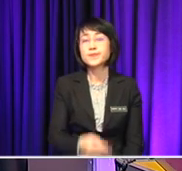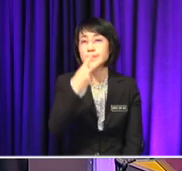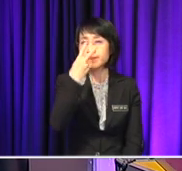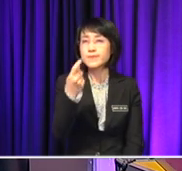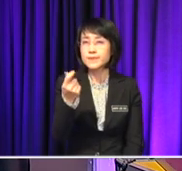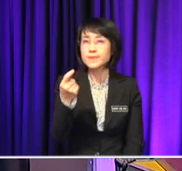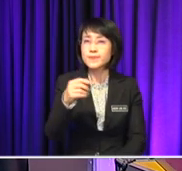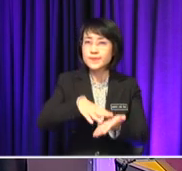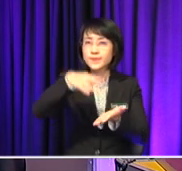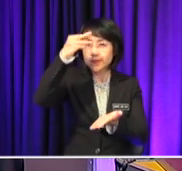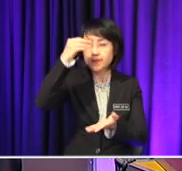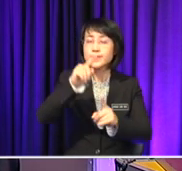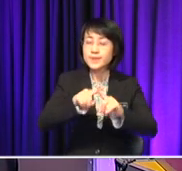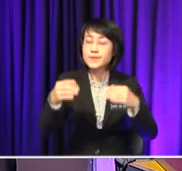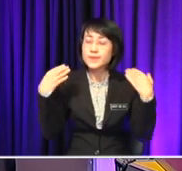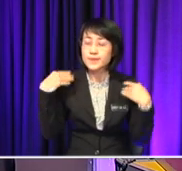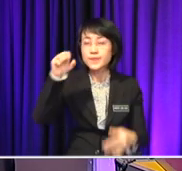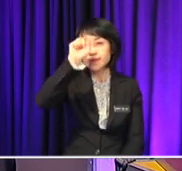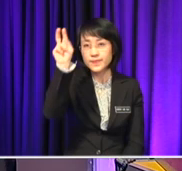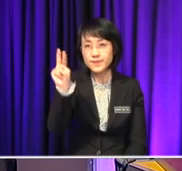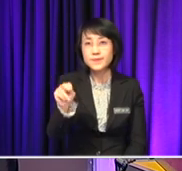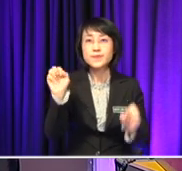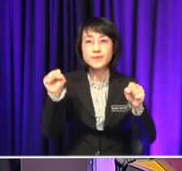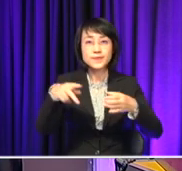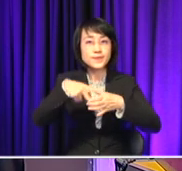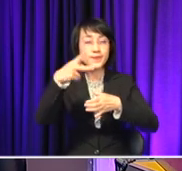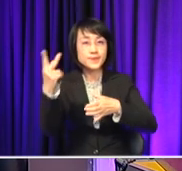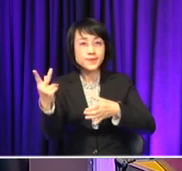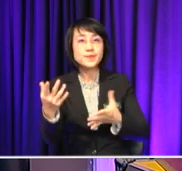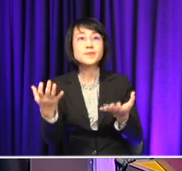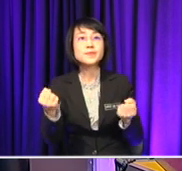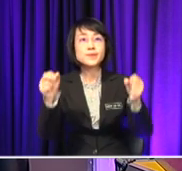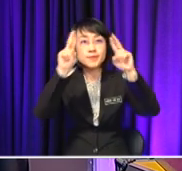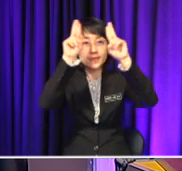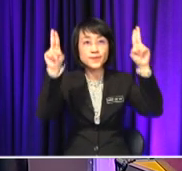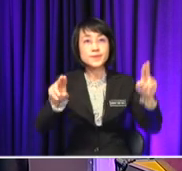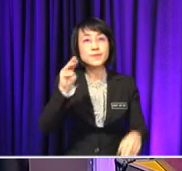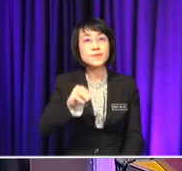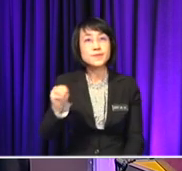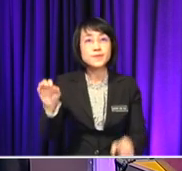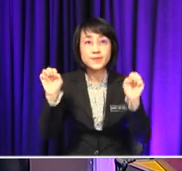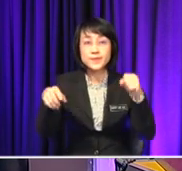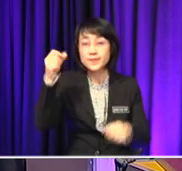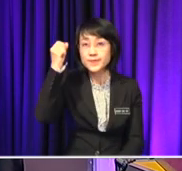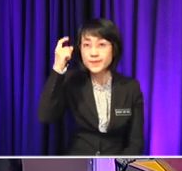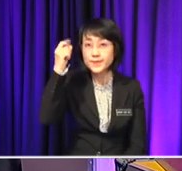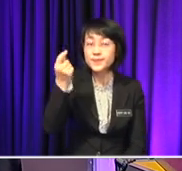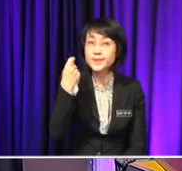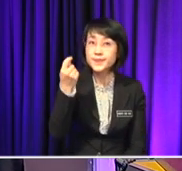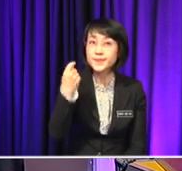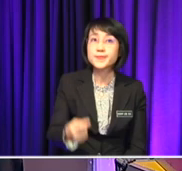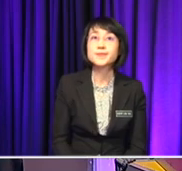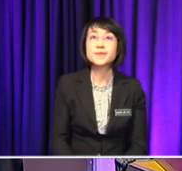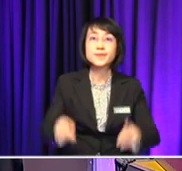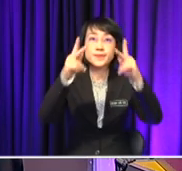kita ujilah murid-murid sama kita ini Dibeli paham Enggak tadi oke tentang zone iklim Eh betul dia